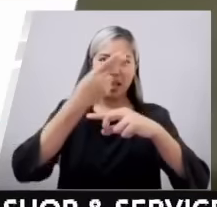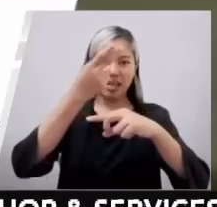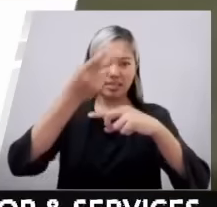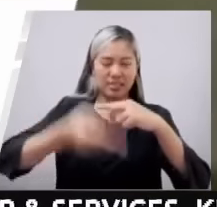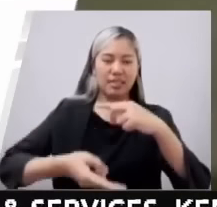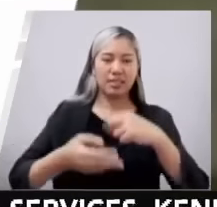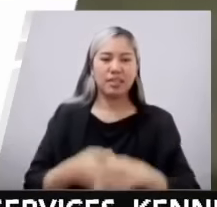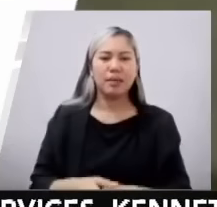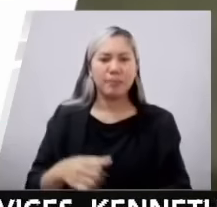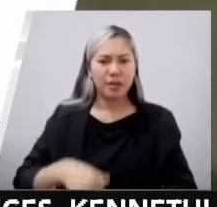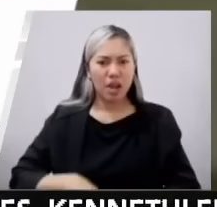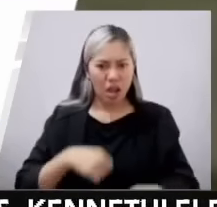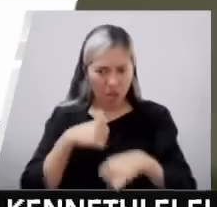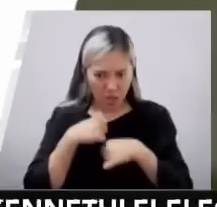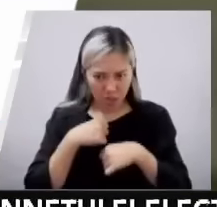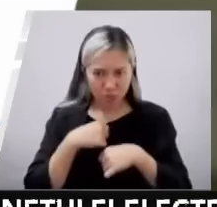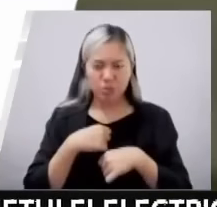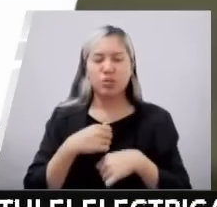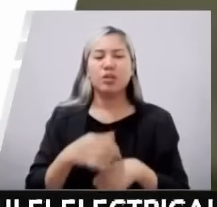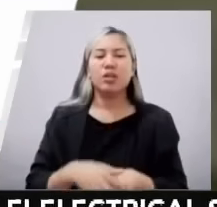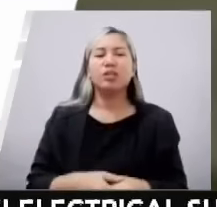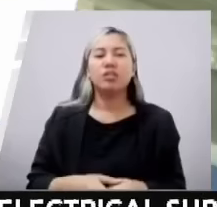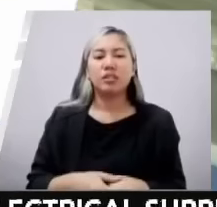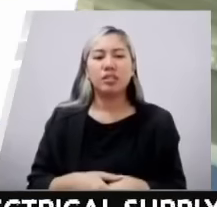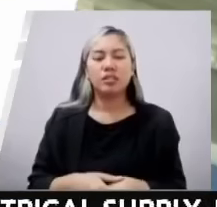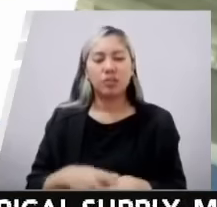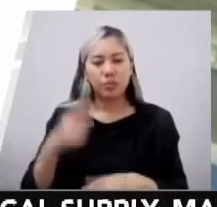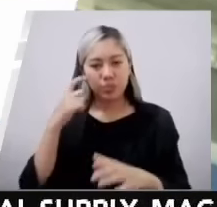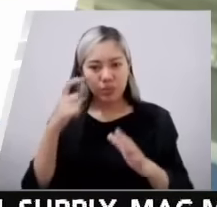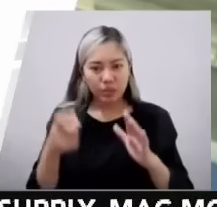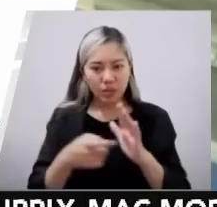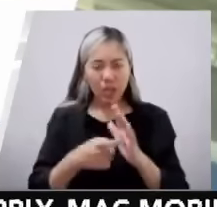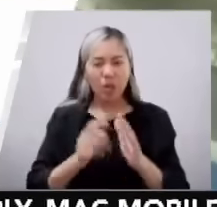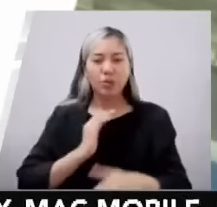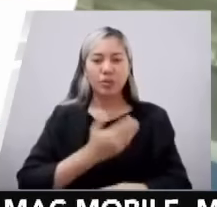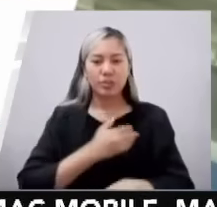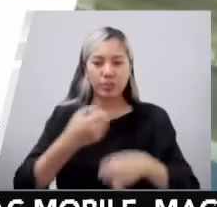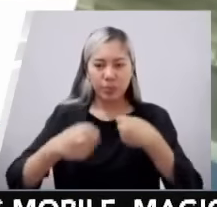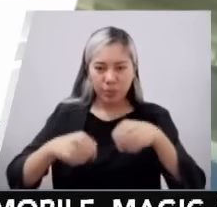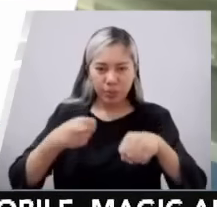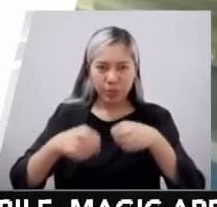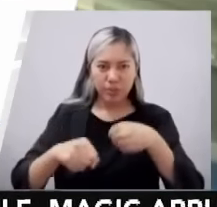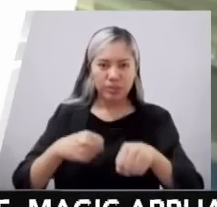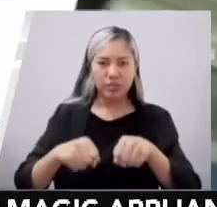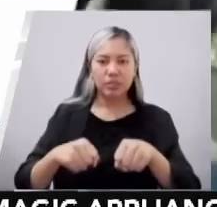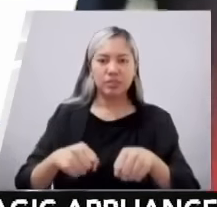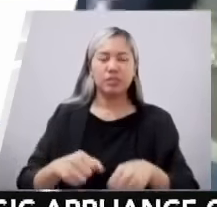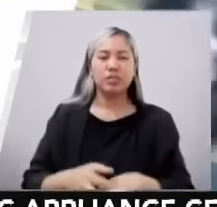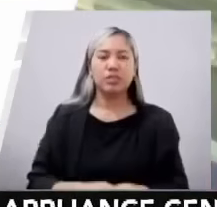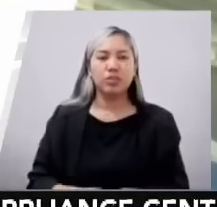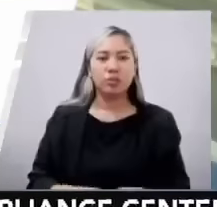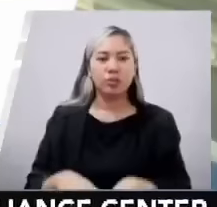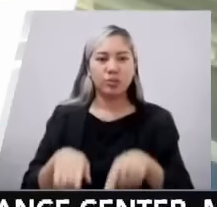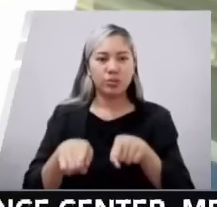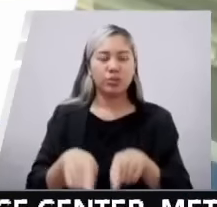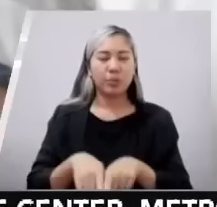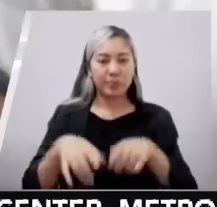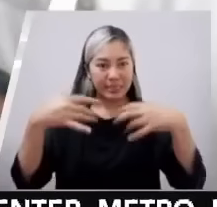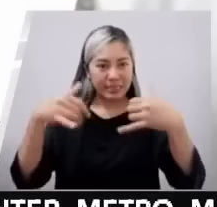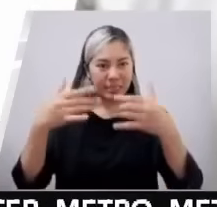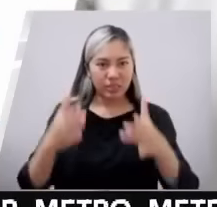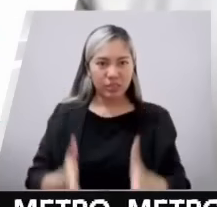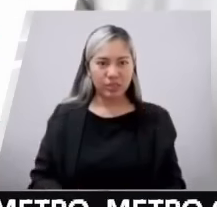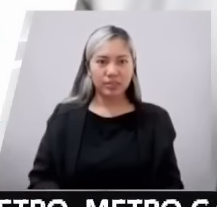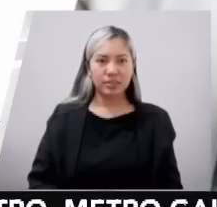like man recognition ng amya sport and as kami man athletes